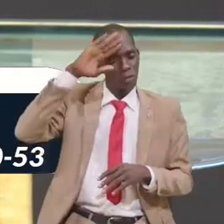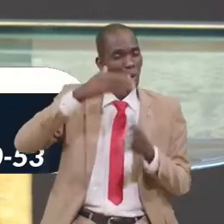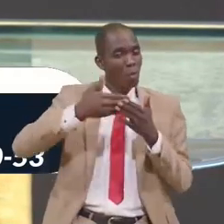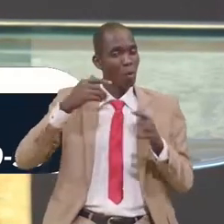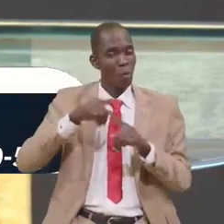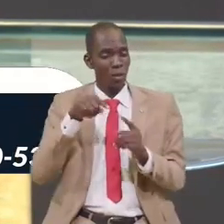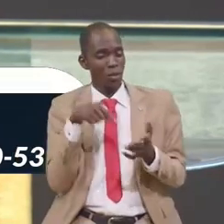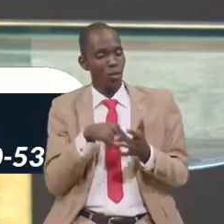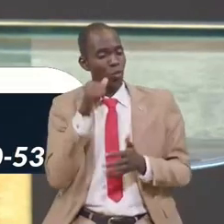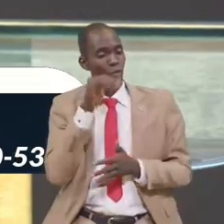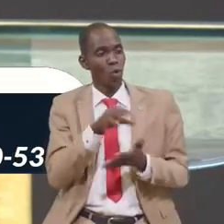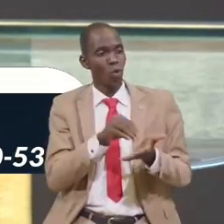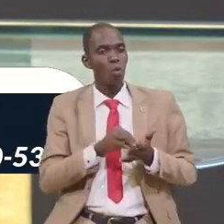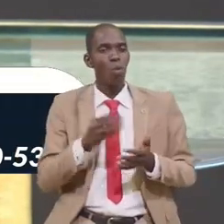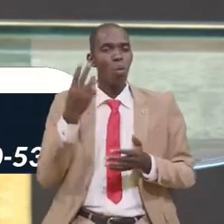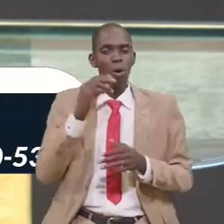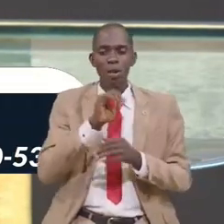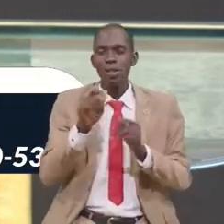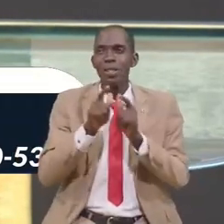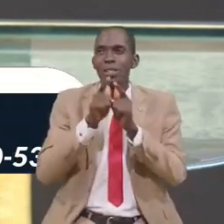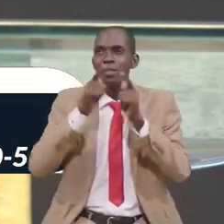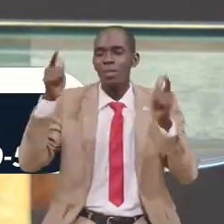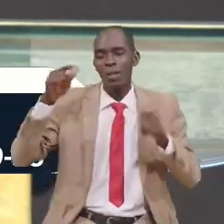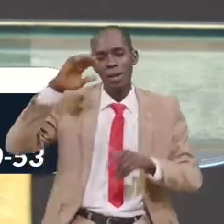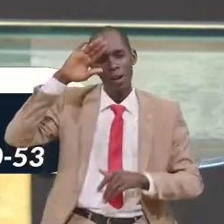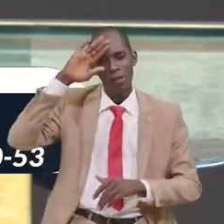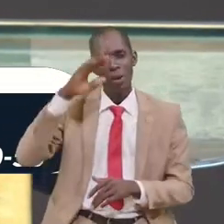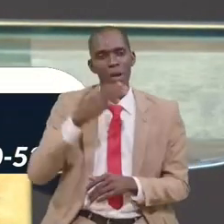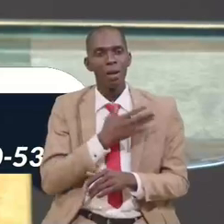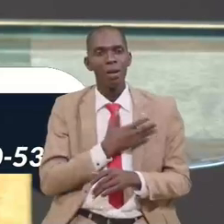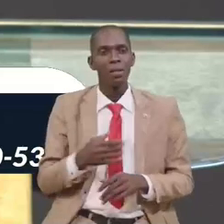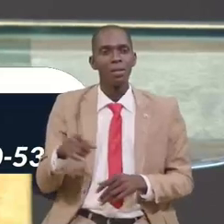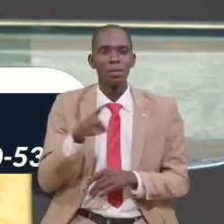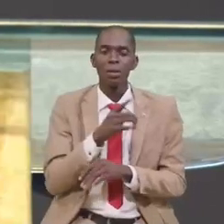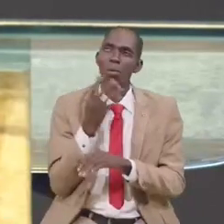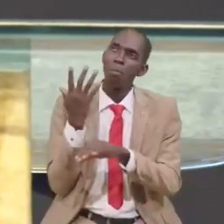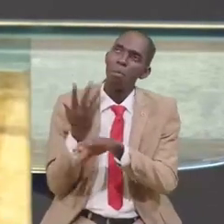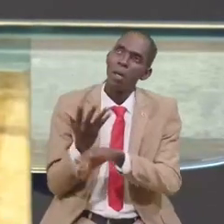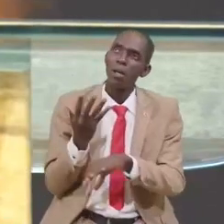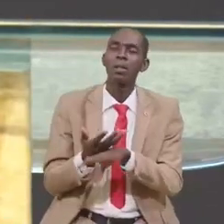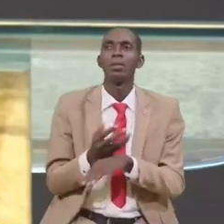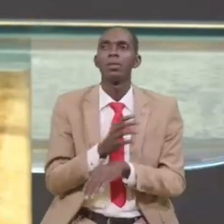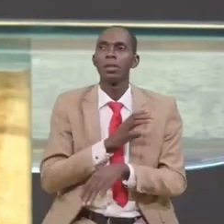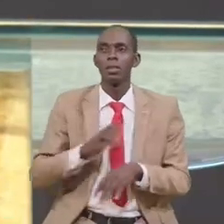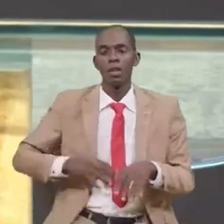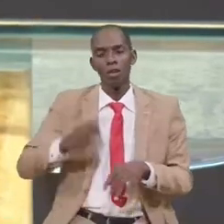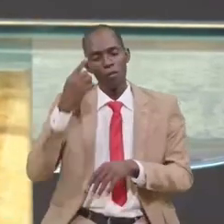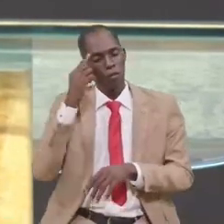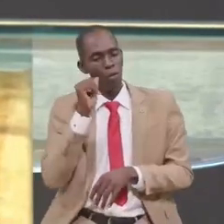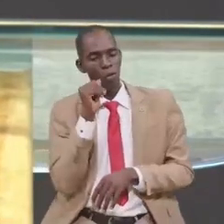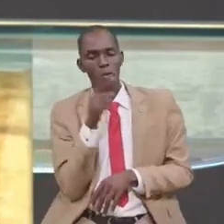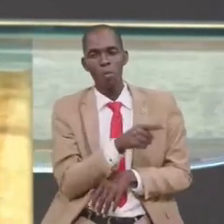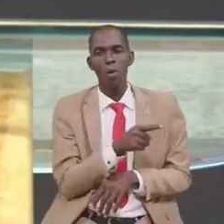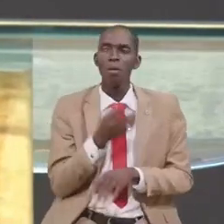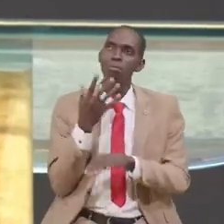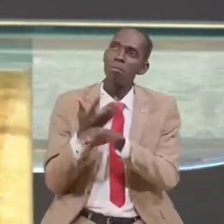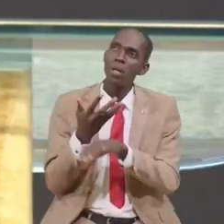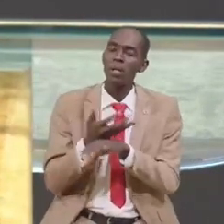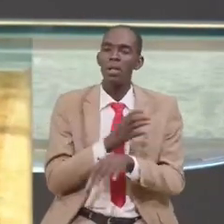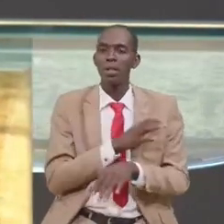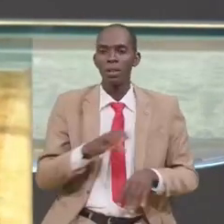une violente fièvre. Voyons ce qui s'est passé. Et il le prière en sa